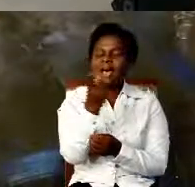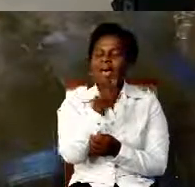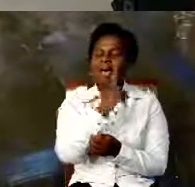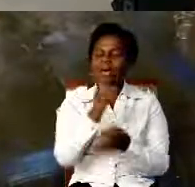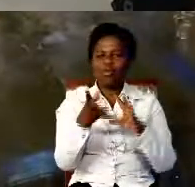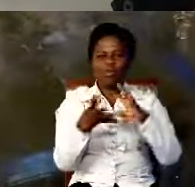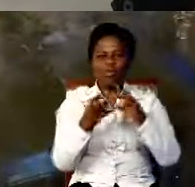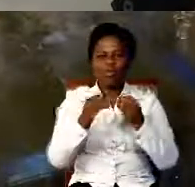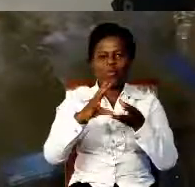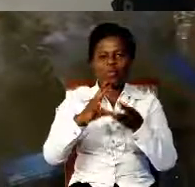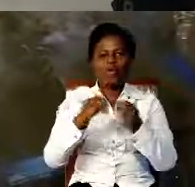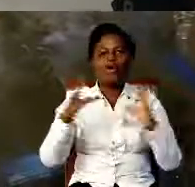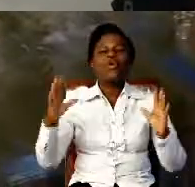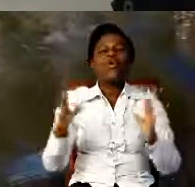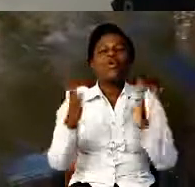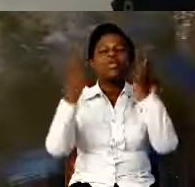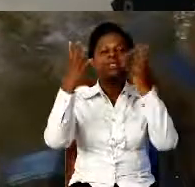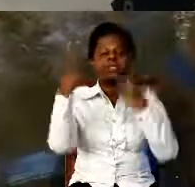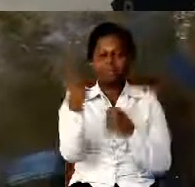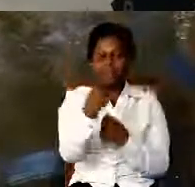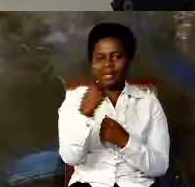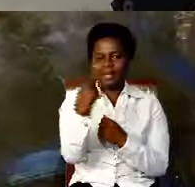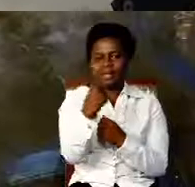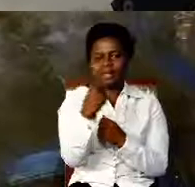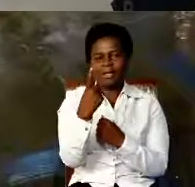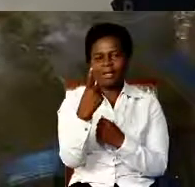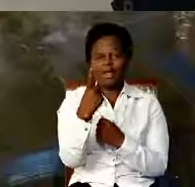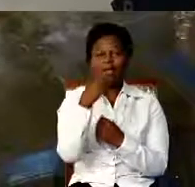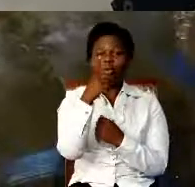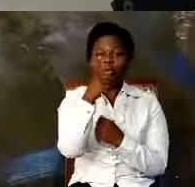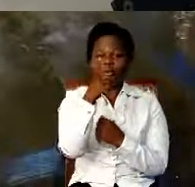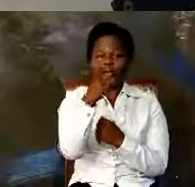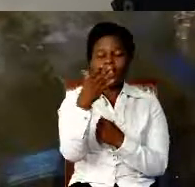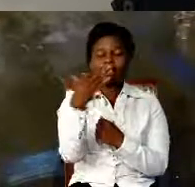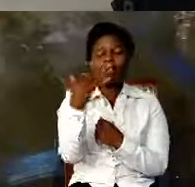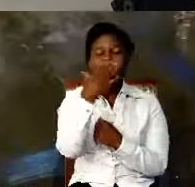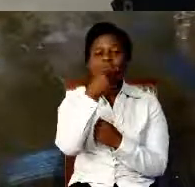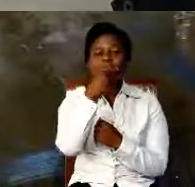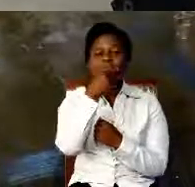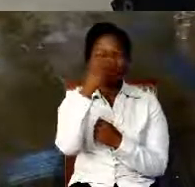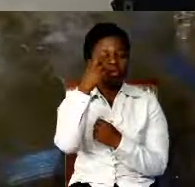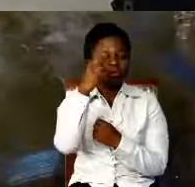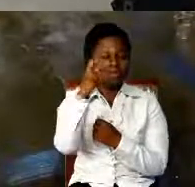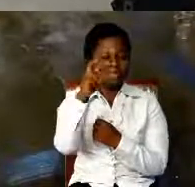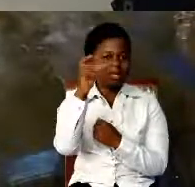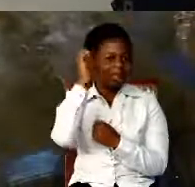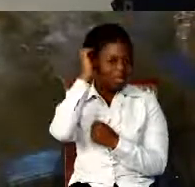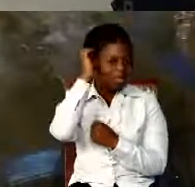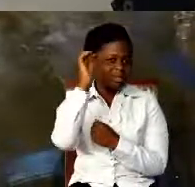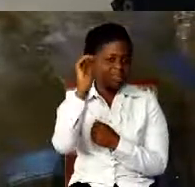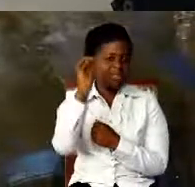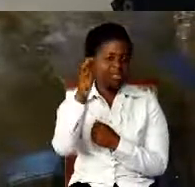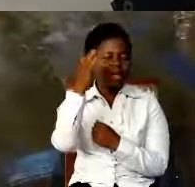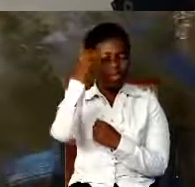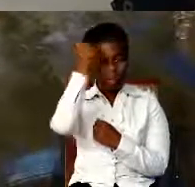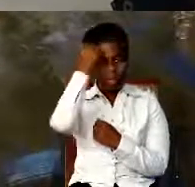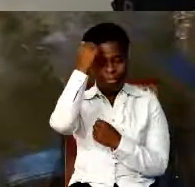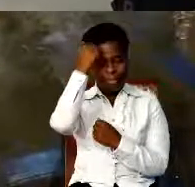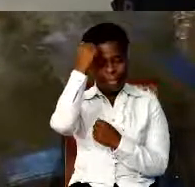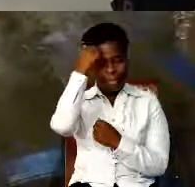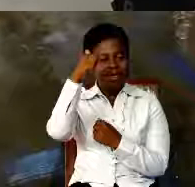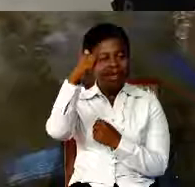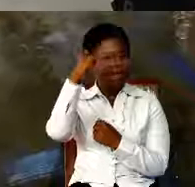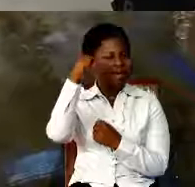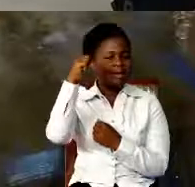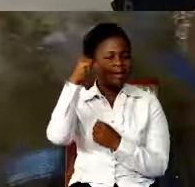hakuumbwa kuishi peke yake. Kwa hivyo wewe ambaye ni mwanaume unayenitazama na kusikiliza, kumbuka